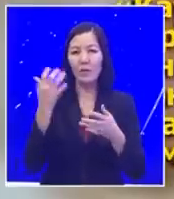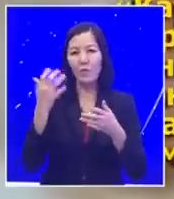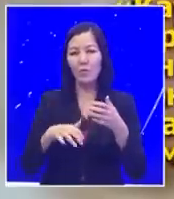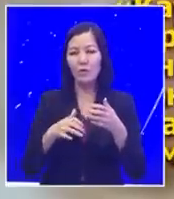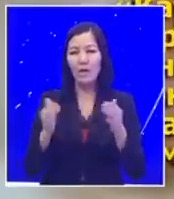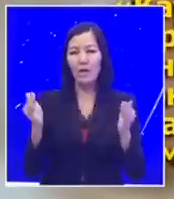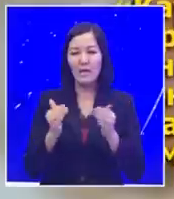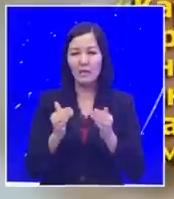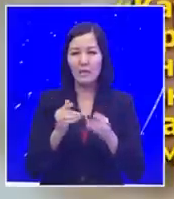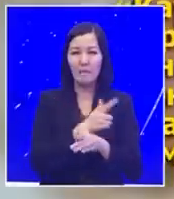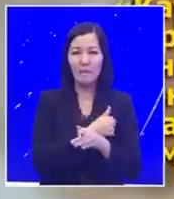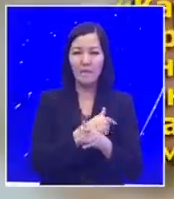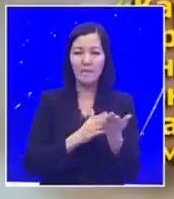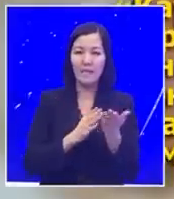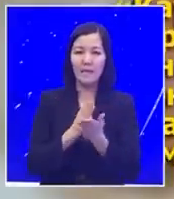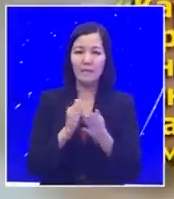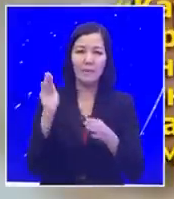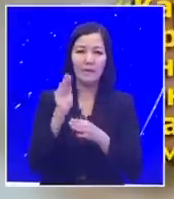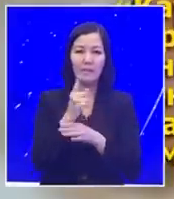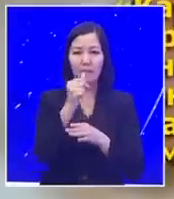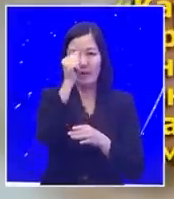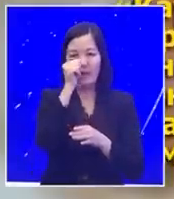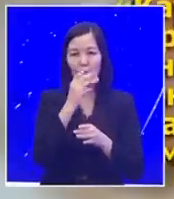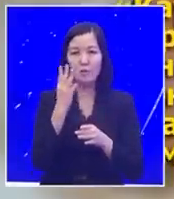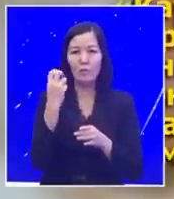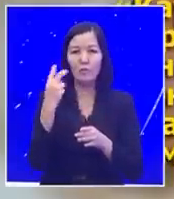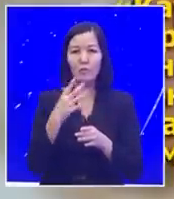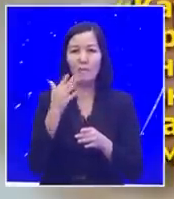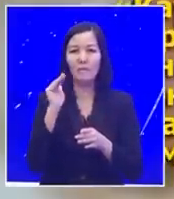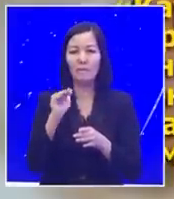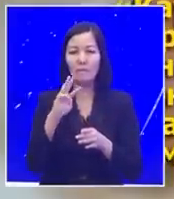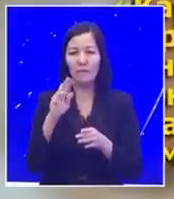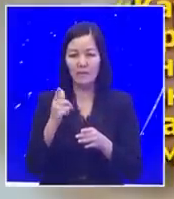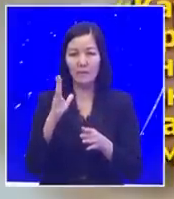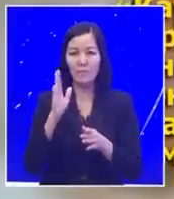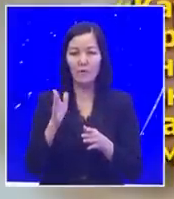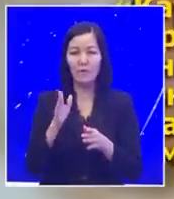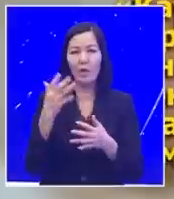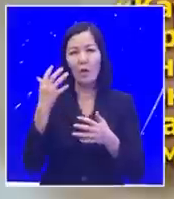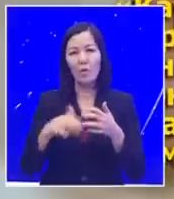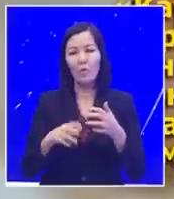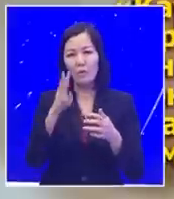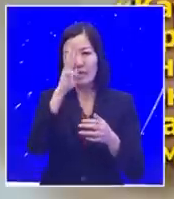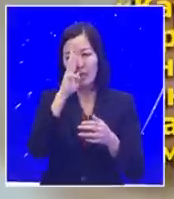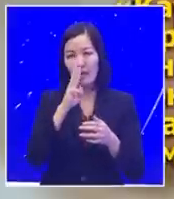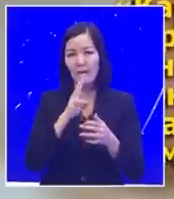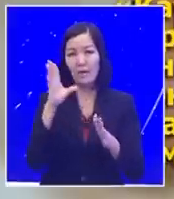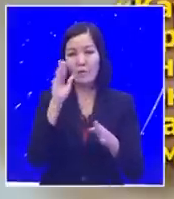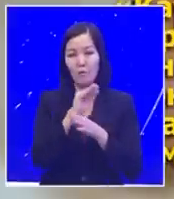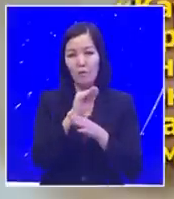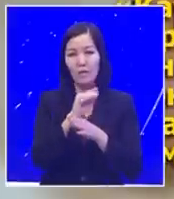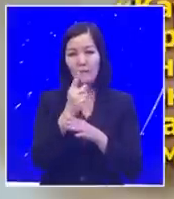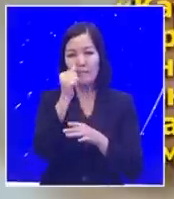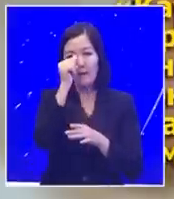медицина қызметкерлері олардың үстемақысы айына 425 мың теңге. Яғни орташа айлығын қосқанда олар